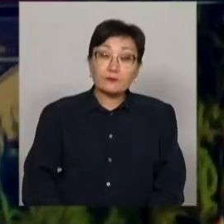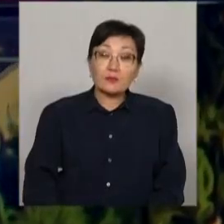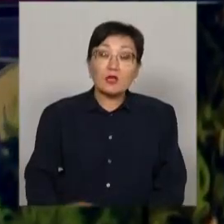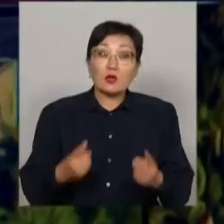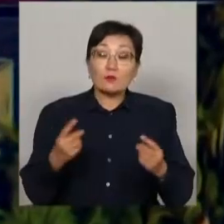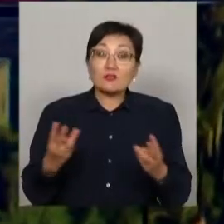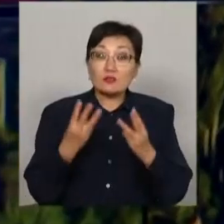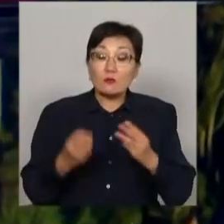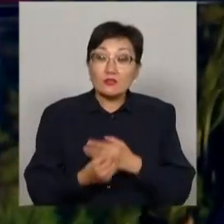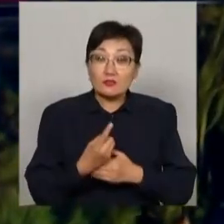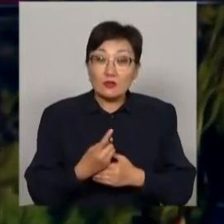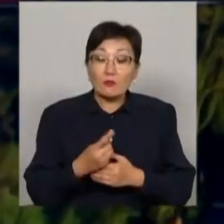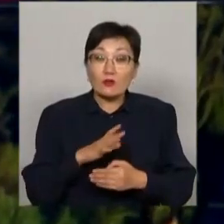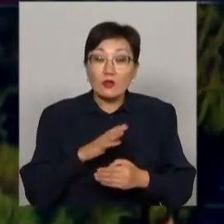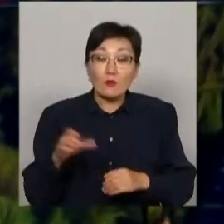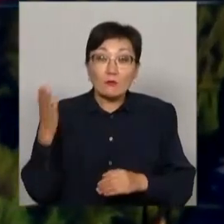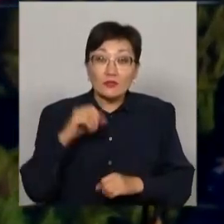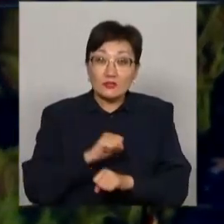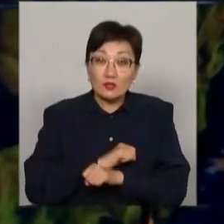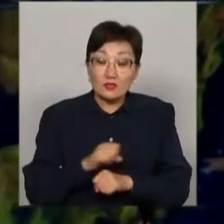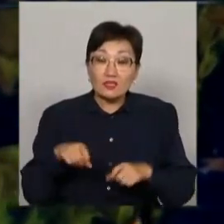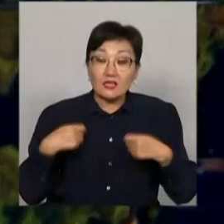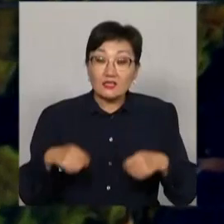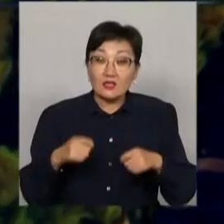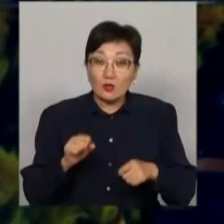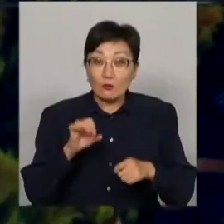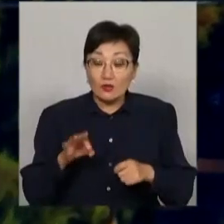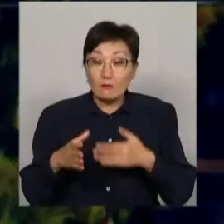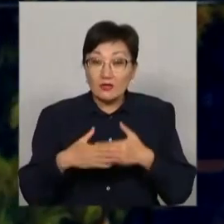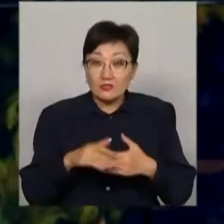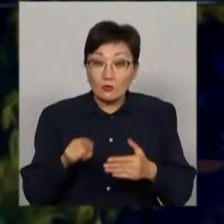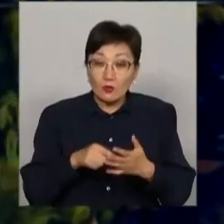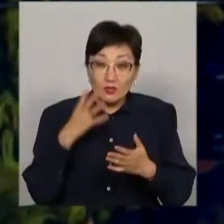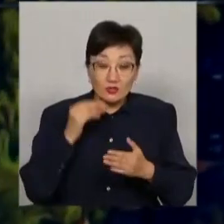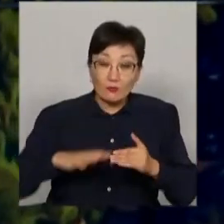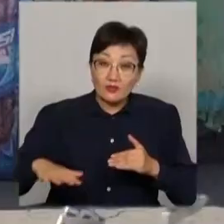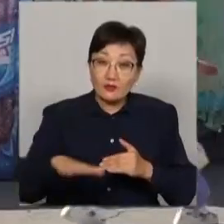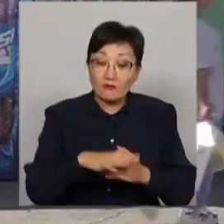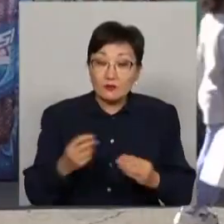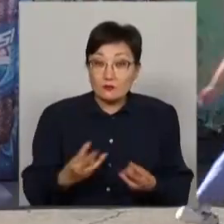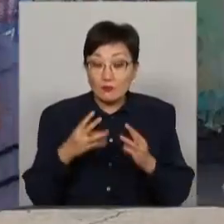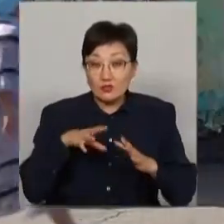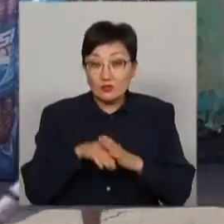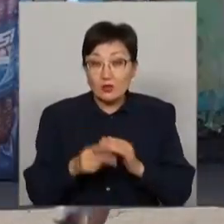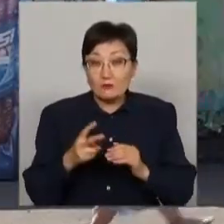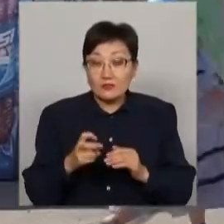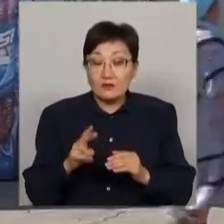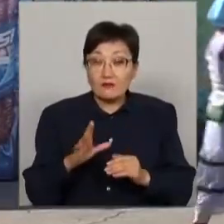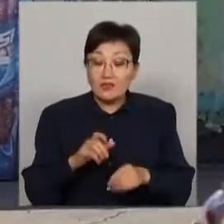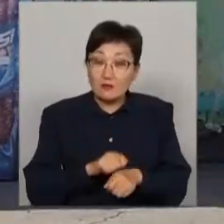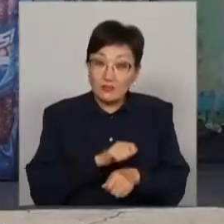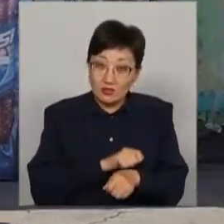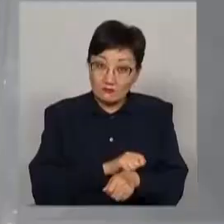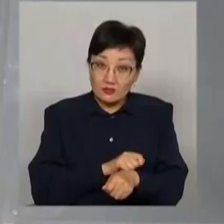Крупный пожар произошел в минувшие выходные на рынке Алтын-Орда близ Алматы. Общая площадь возгорания составила 200 квадратных